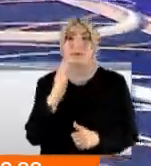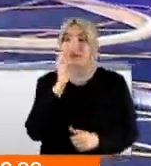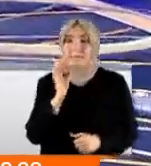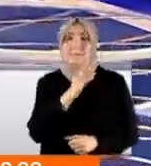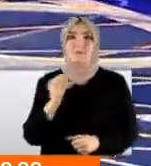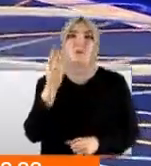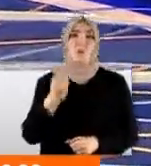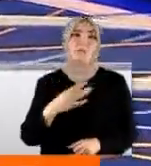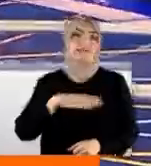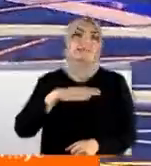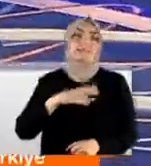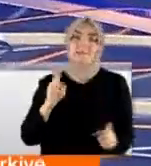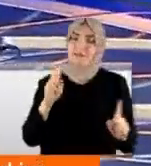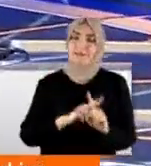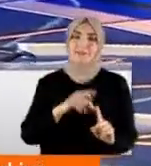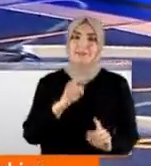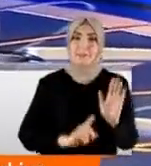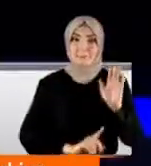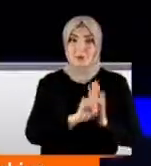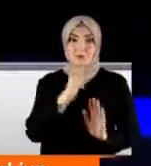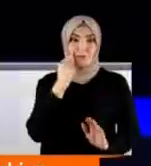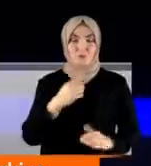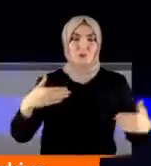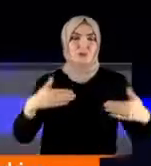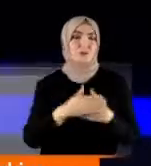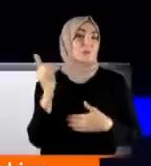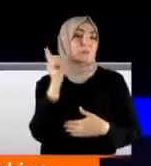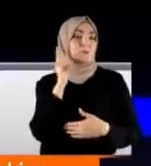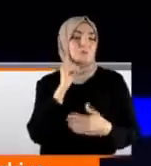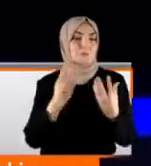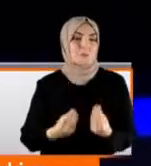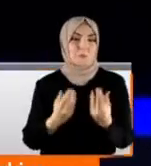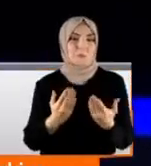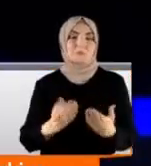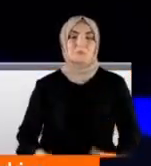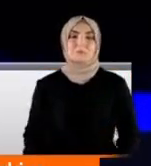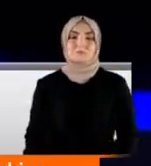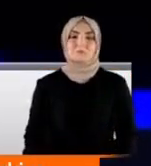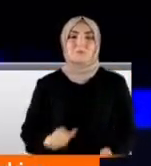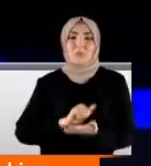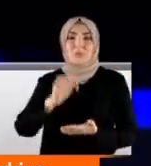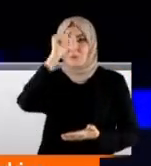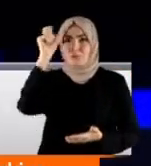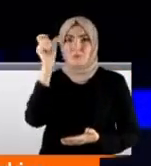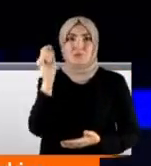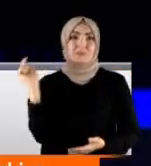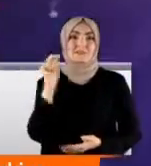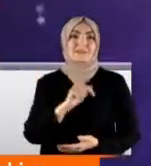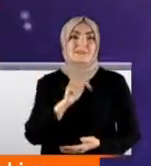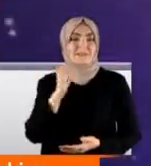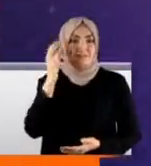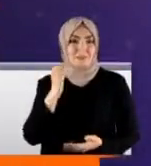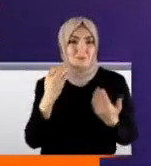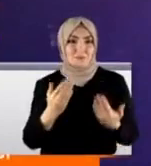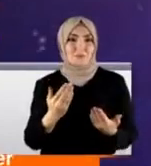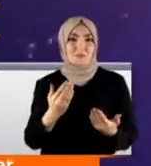İster'e katılmış, başarısıyla geceye damga vurmuştu. Bütün Türkiye seni anlıyor. Teşekkür ederim. Ve ikinci barajı da geçmişsin Buket. O